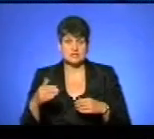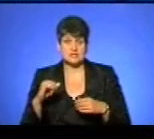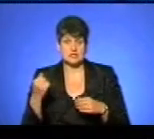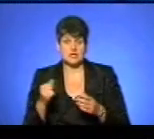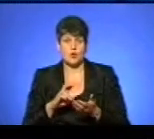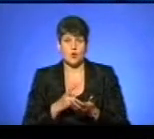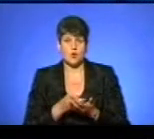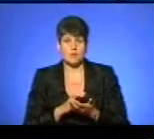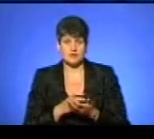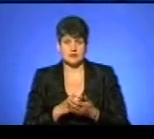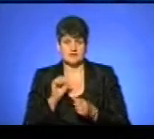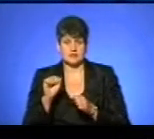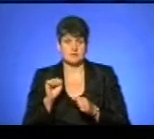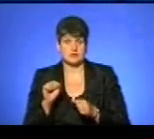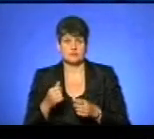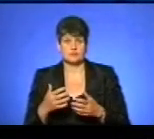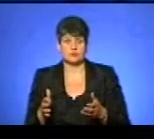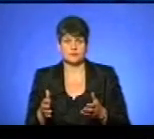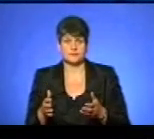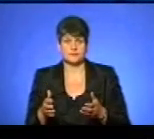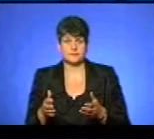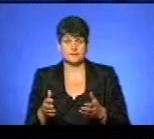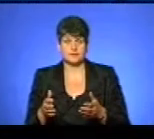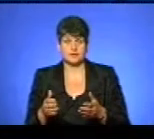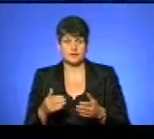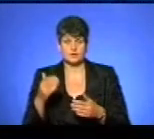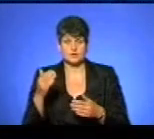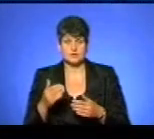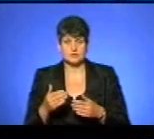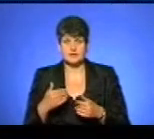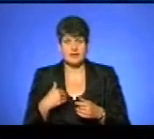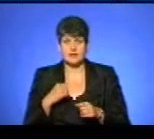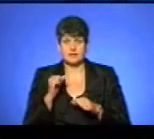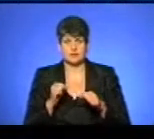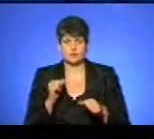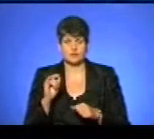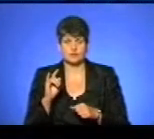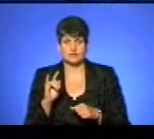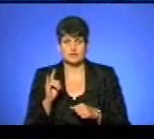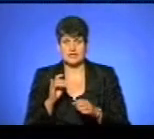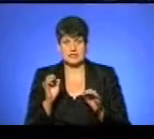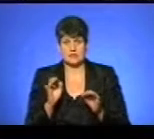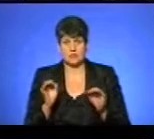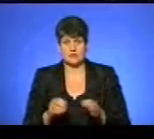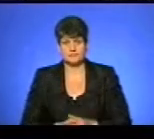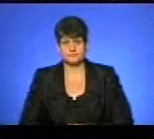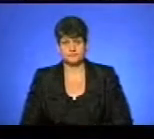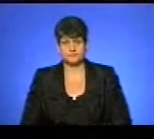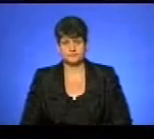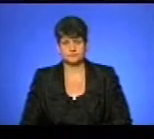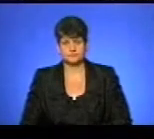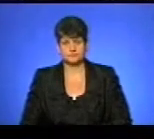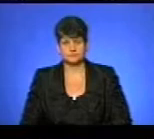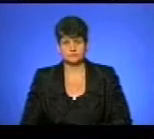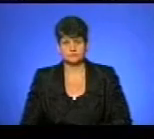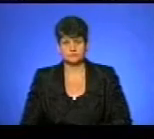обертався, бився до стіни. Я не б'ю дітей ніколи. І